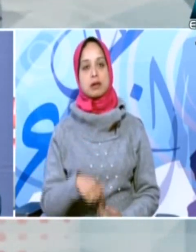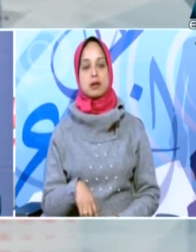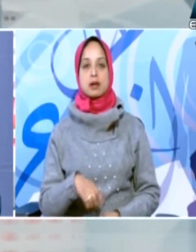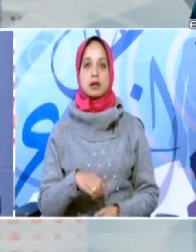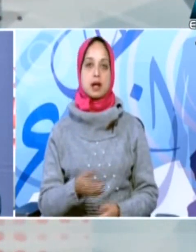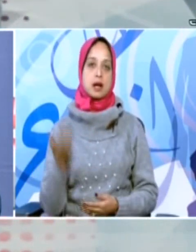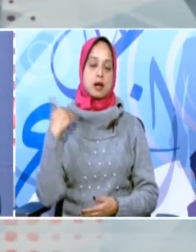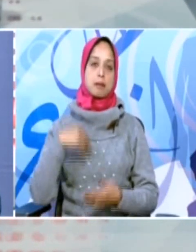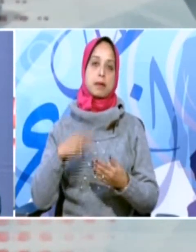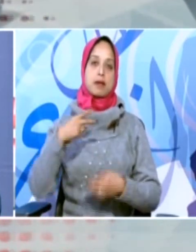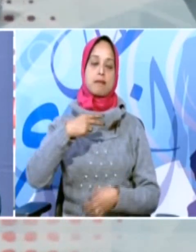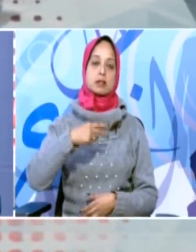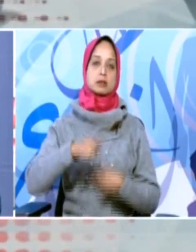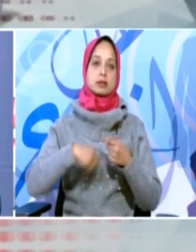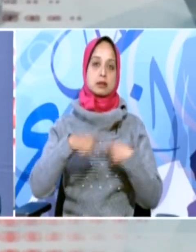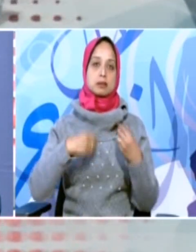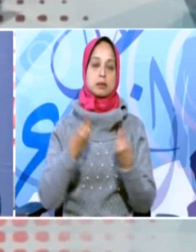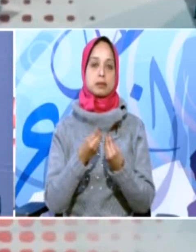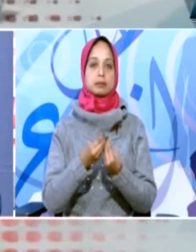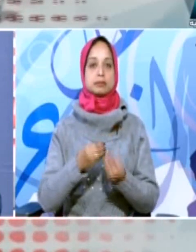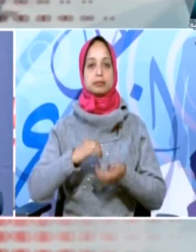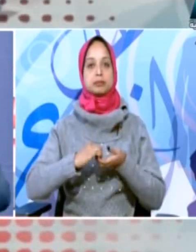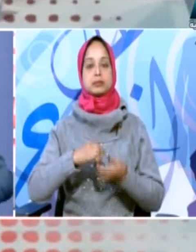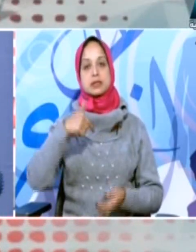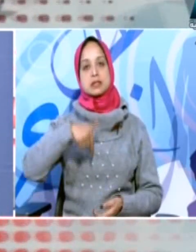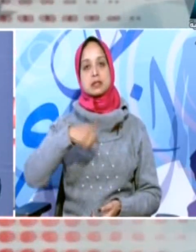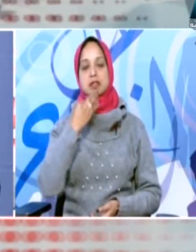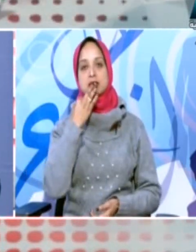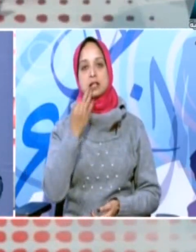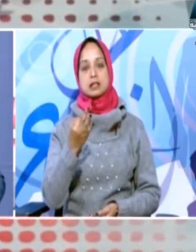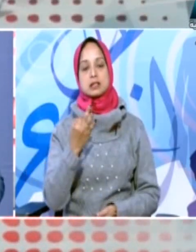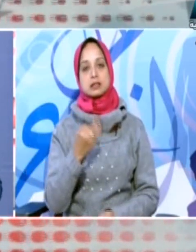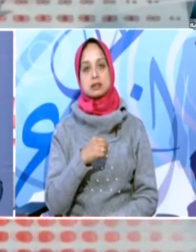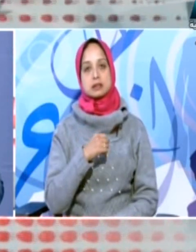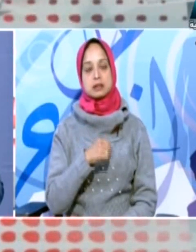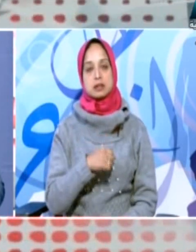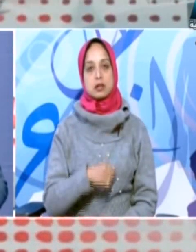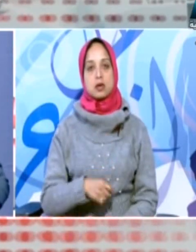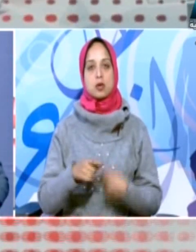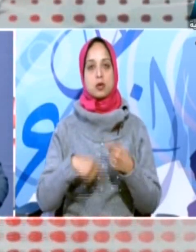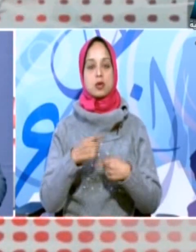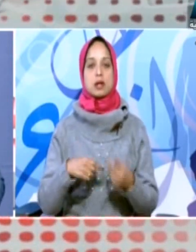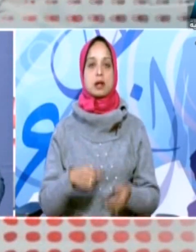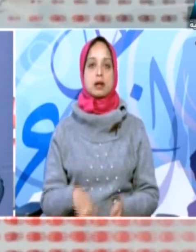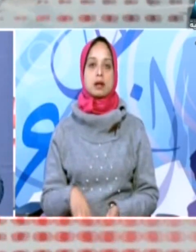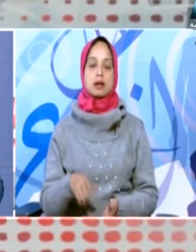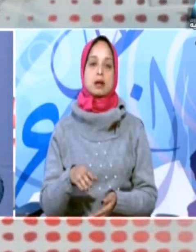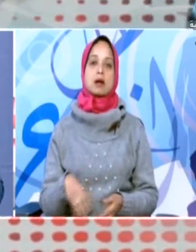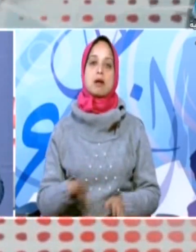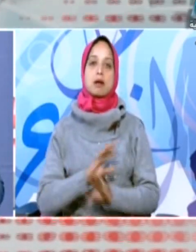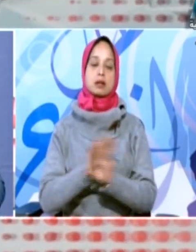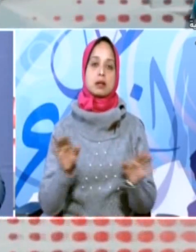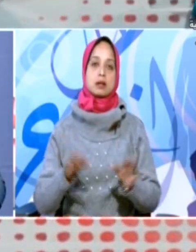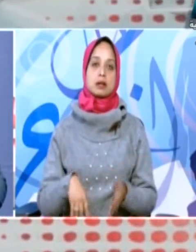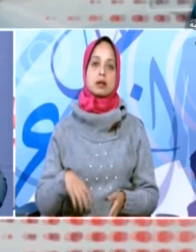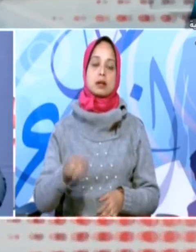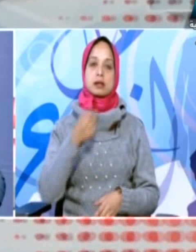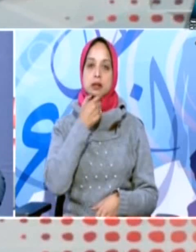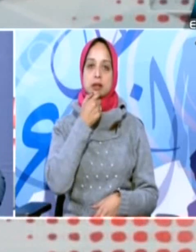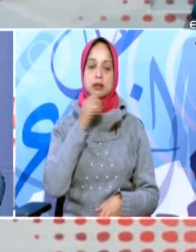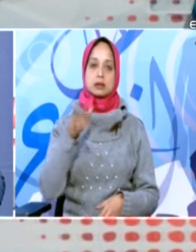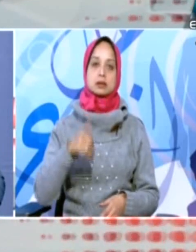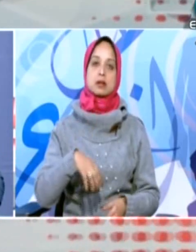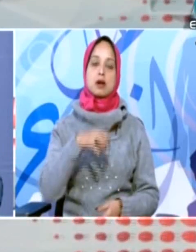الفاصل كنت بتكلم على معاهدة 36. معاهدة 36 قلنا فيها انهاء الاحتلال البريطاني، دخول مصر عصبة